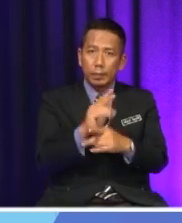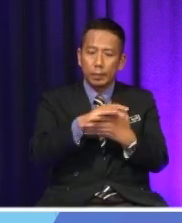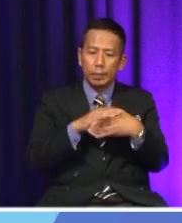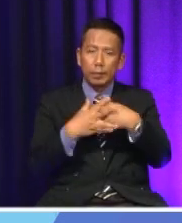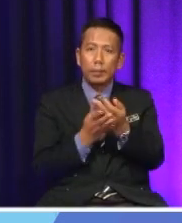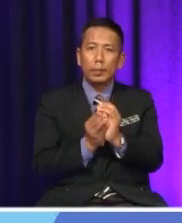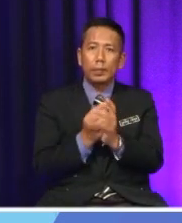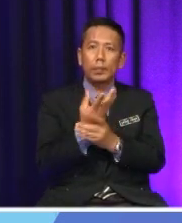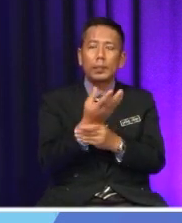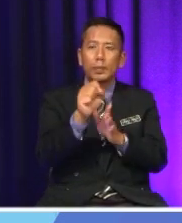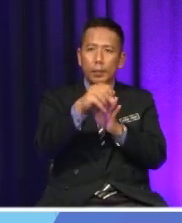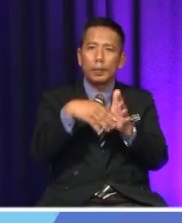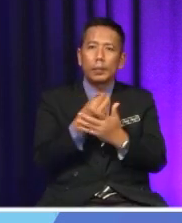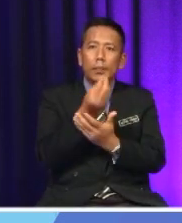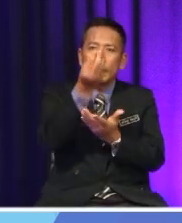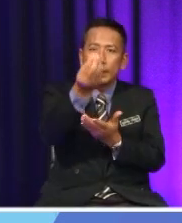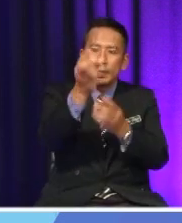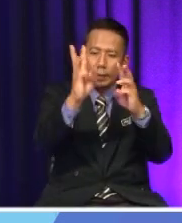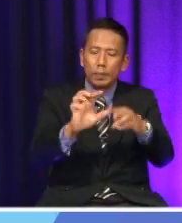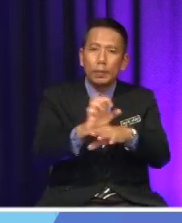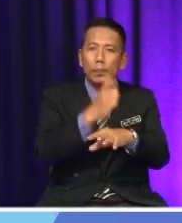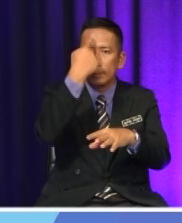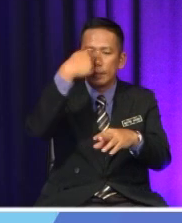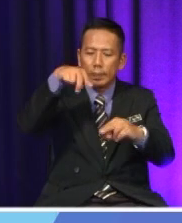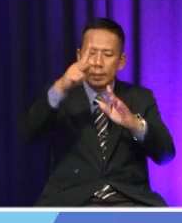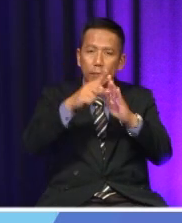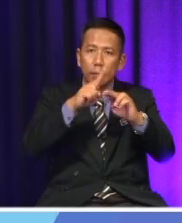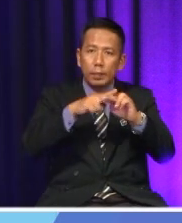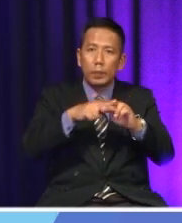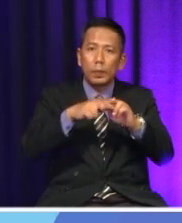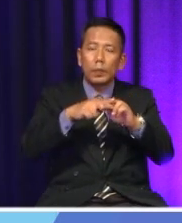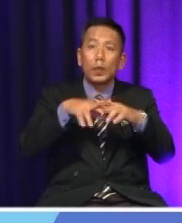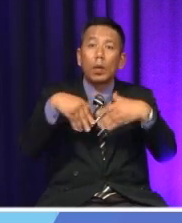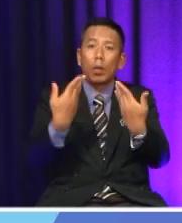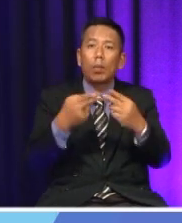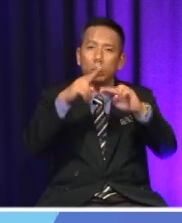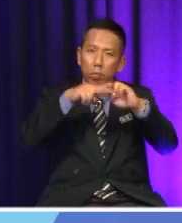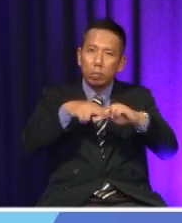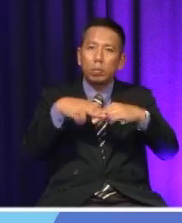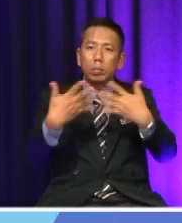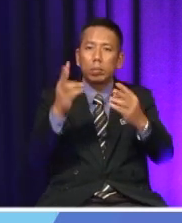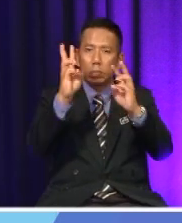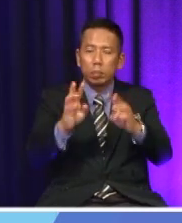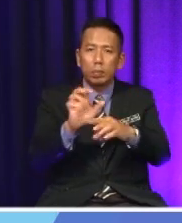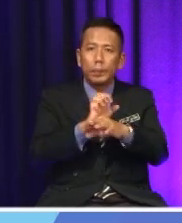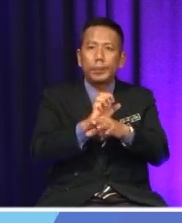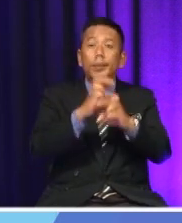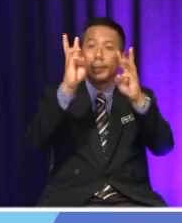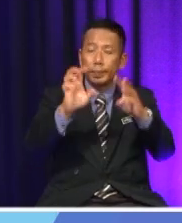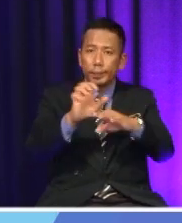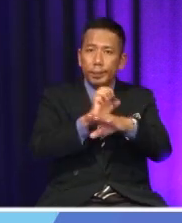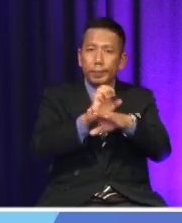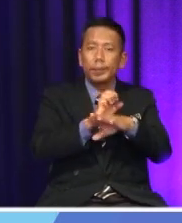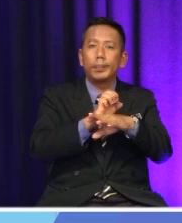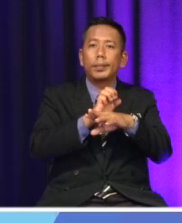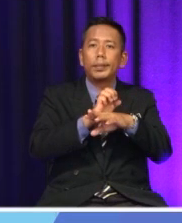sebelum menyuapkan warga emas Kemudian untuk kedudukan warga emas posisi warga emas adalah sangat penting yaitu warga emas berada